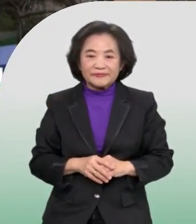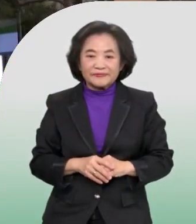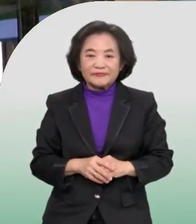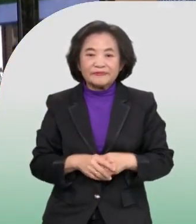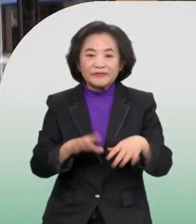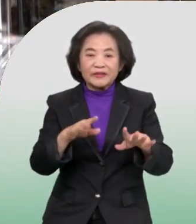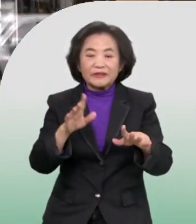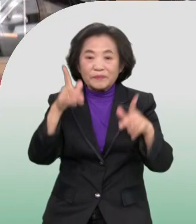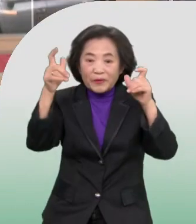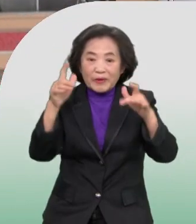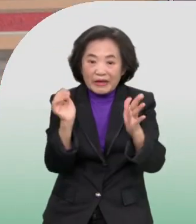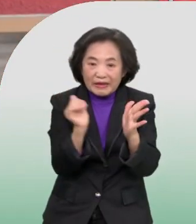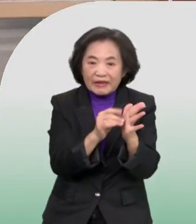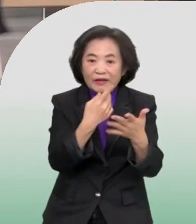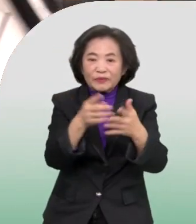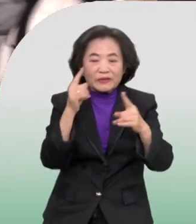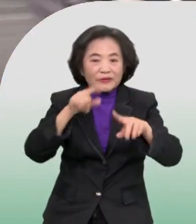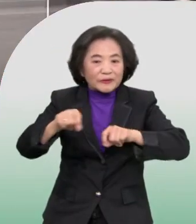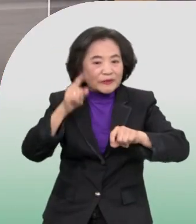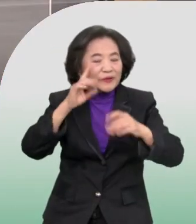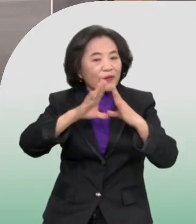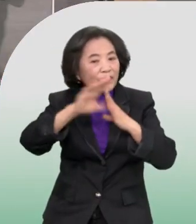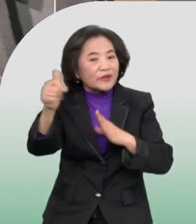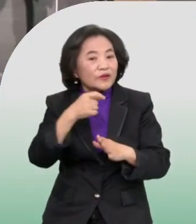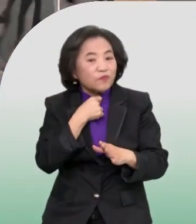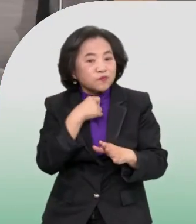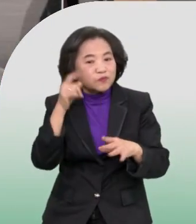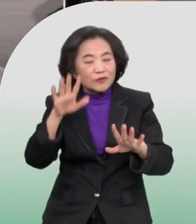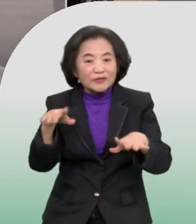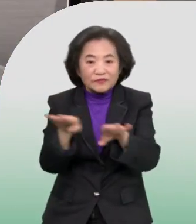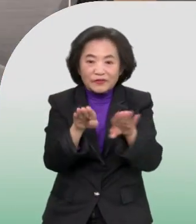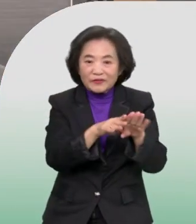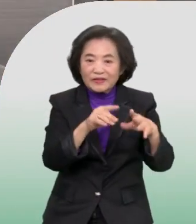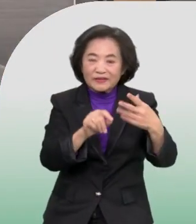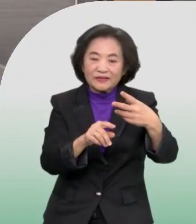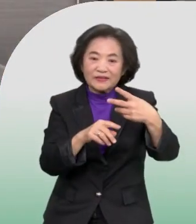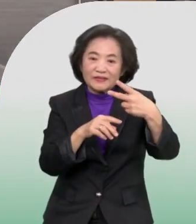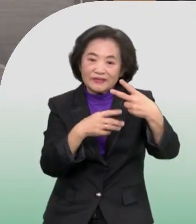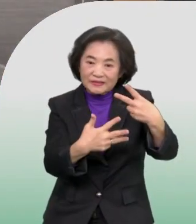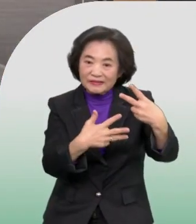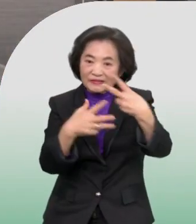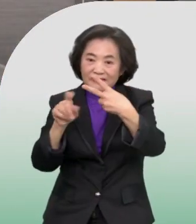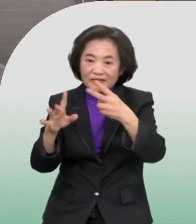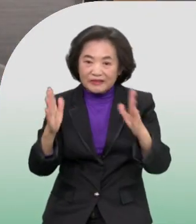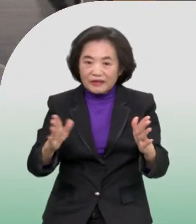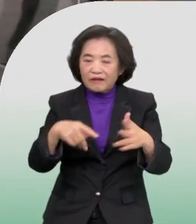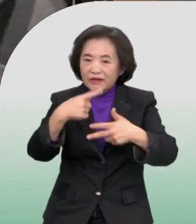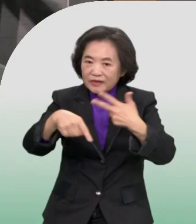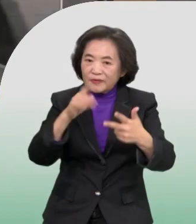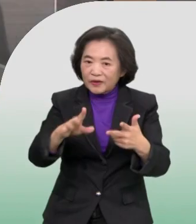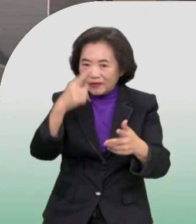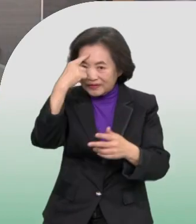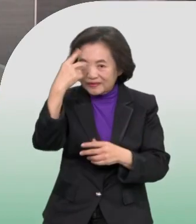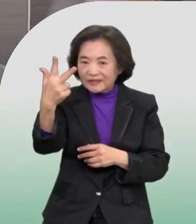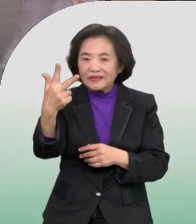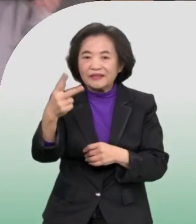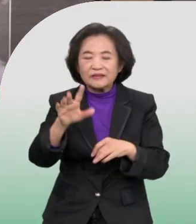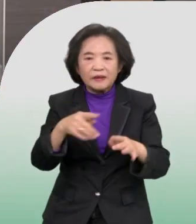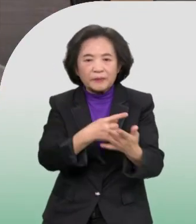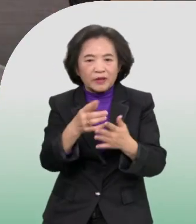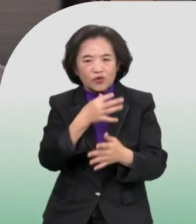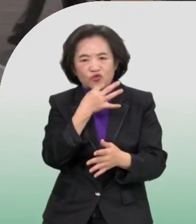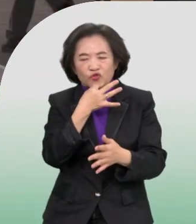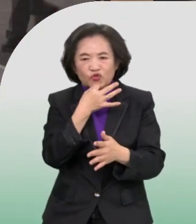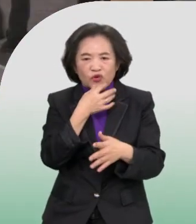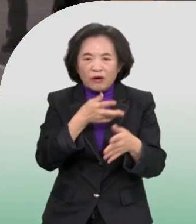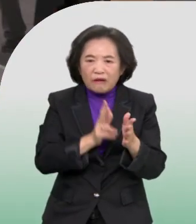公园超多嘞，伊当然都爱嚟计划嚟进行。今年今年家嚟对年嘅初八，当然嘅是不是中央一整礼拜有请宴？我睇下就讲哦，